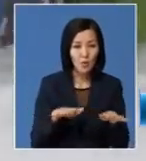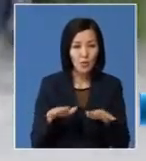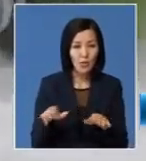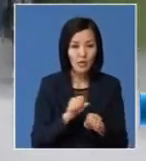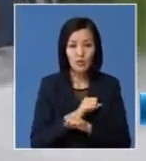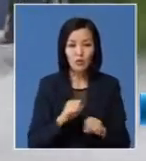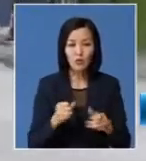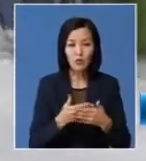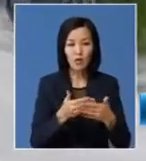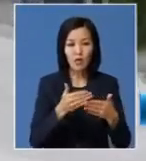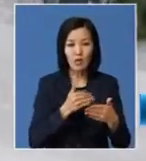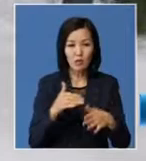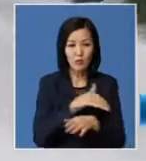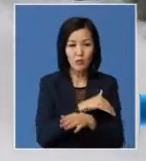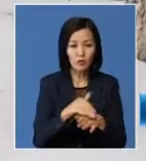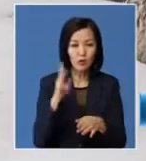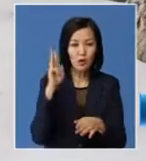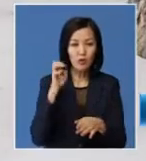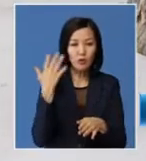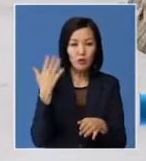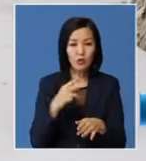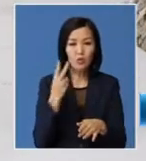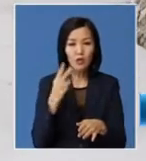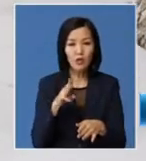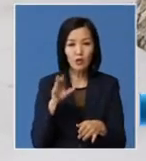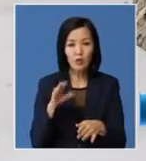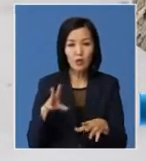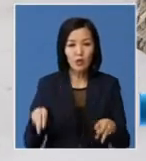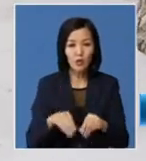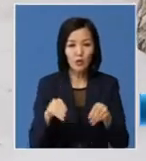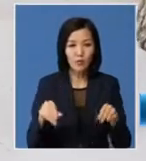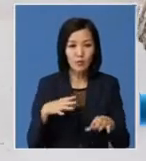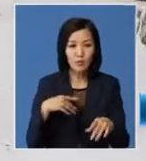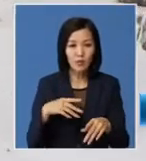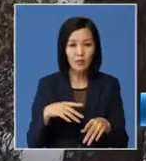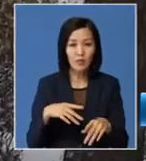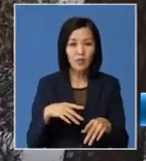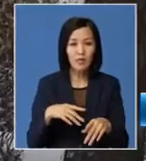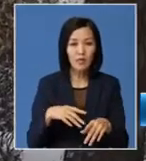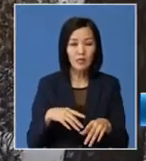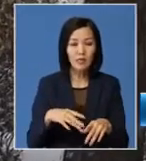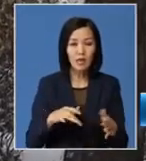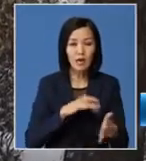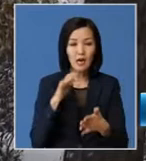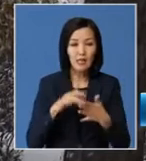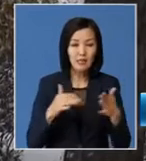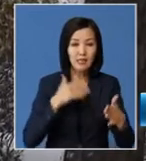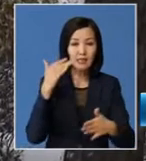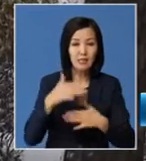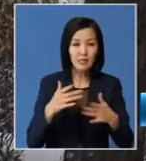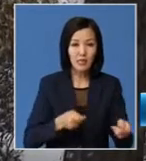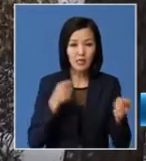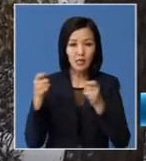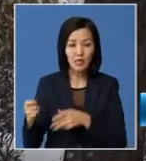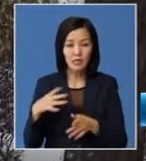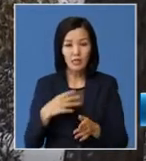оның алдын алу мақсатында көшелерге 352 тонна құм сепкен. 5350 текше метр қар қала сыртына шығарылды, дейді қала әкімінің